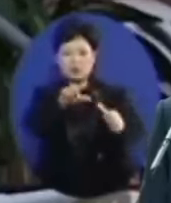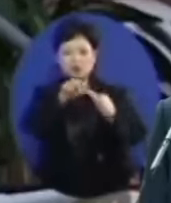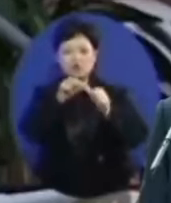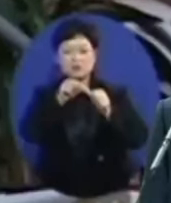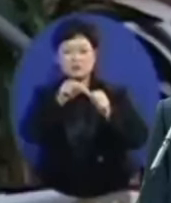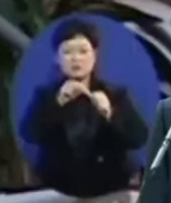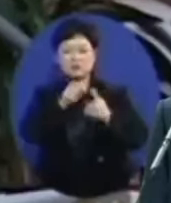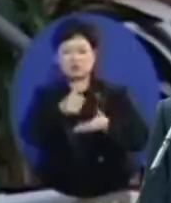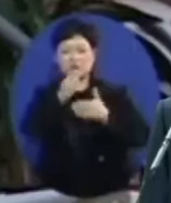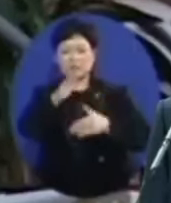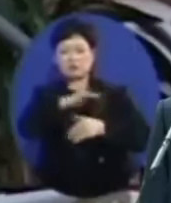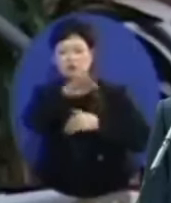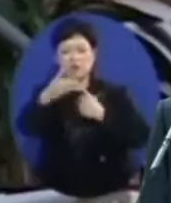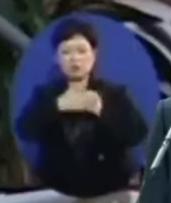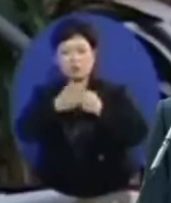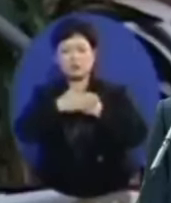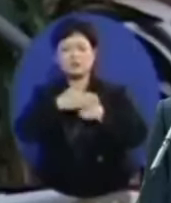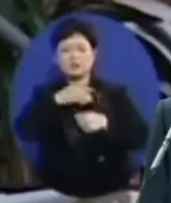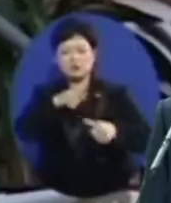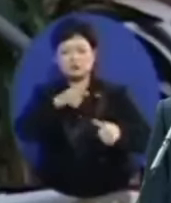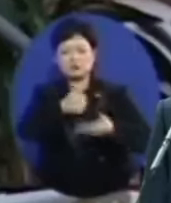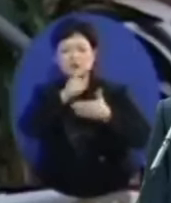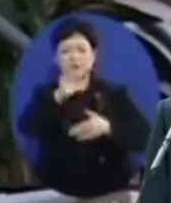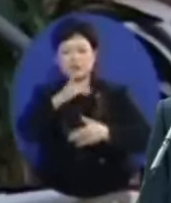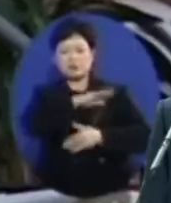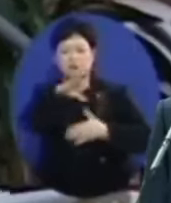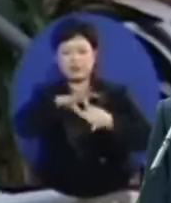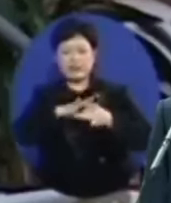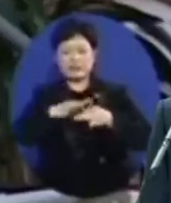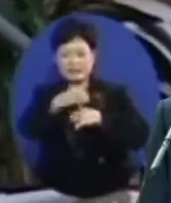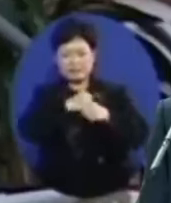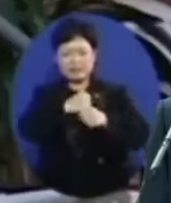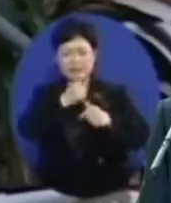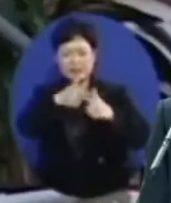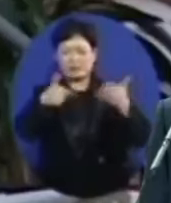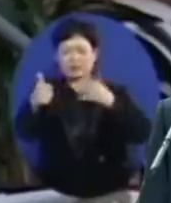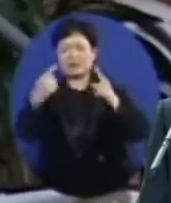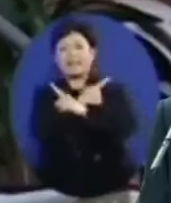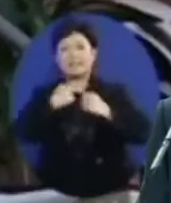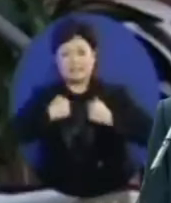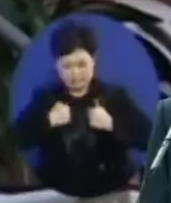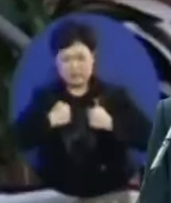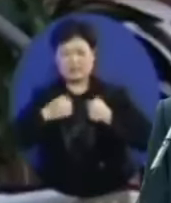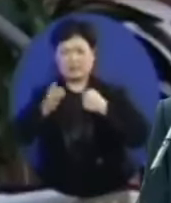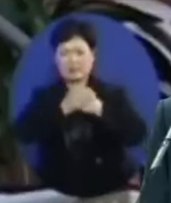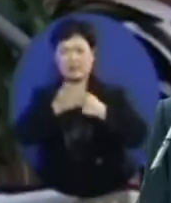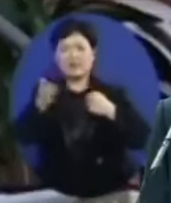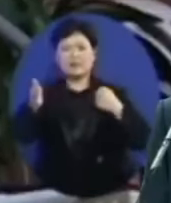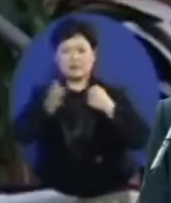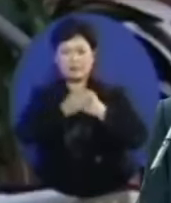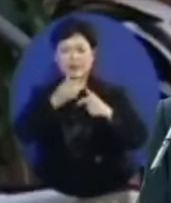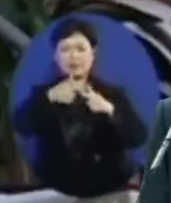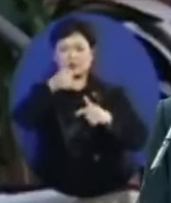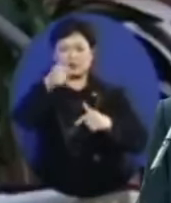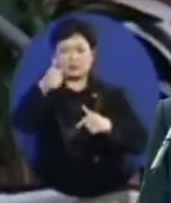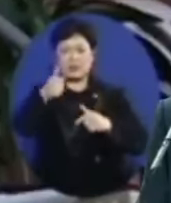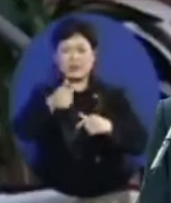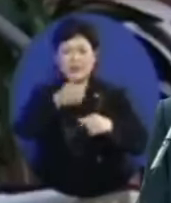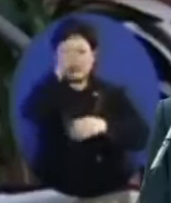되고 우리를 돕는 자가 될 수 있는 것은 우리의 짐을 주님께서 짊어지셨기 때문인 것입니다. 이러므로 예수님의